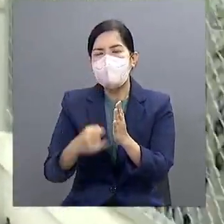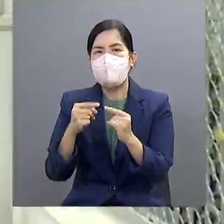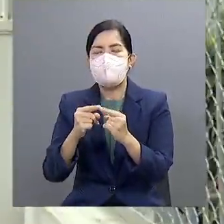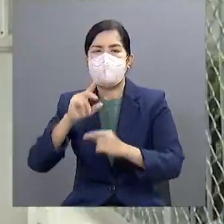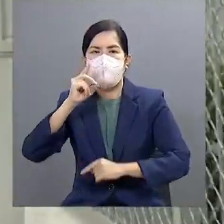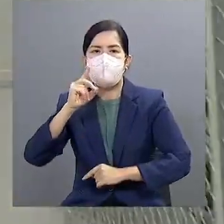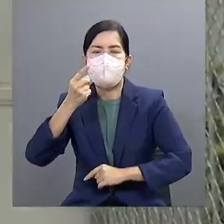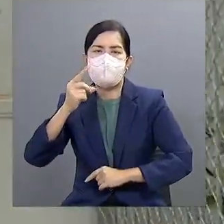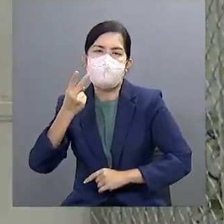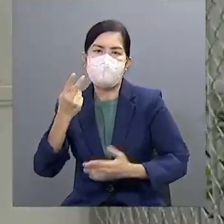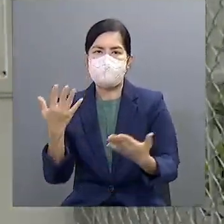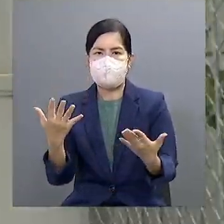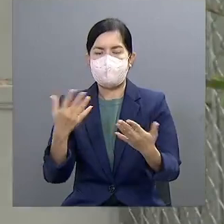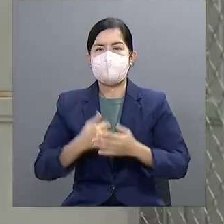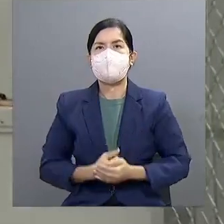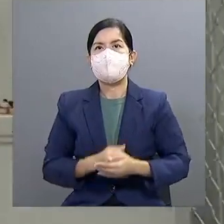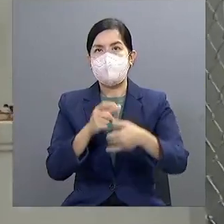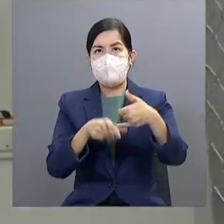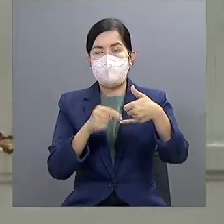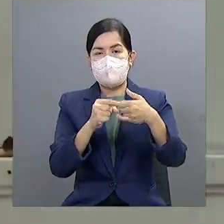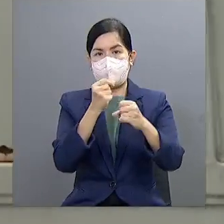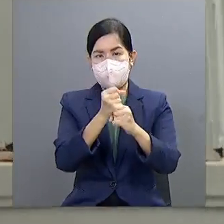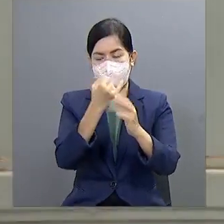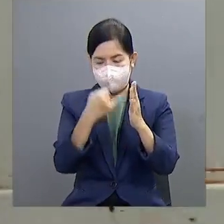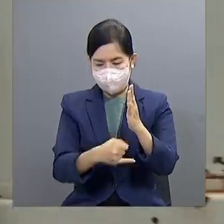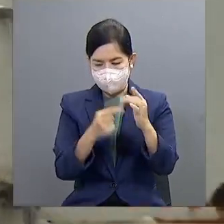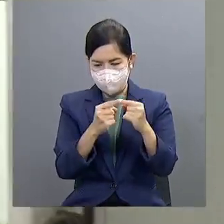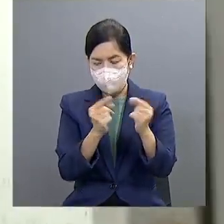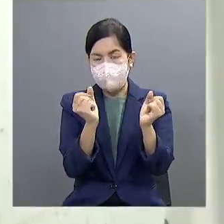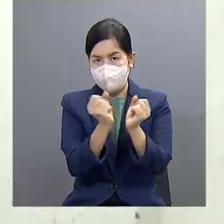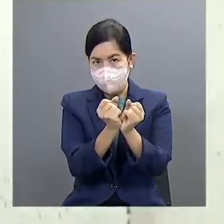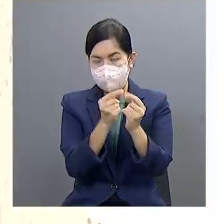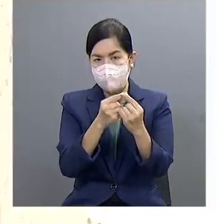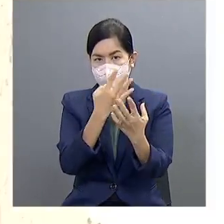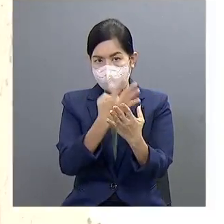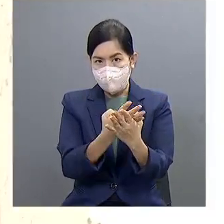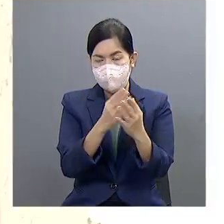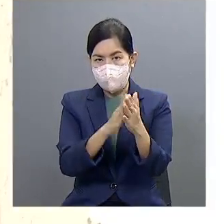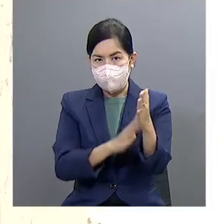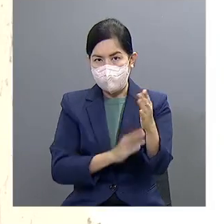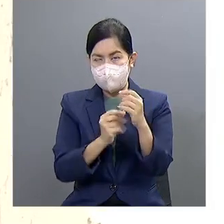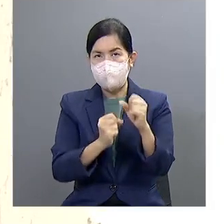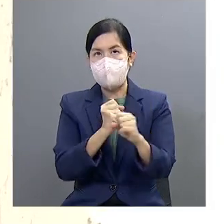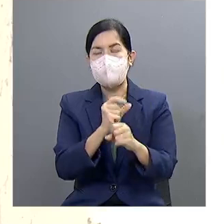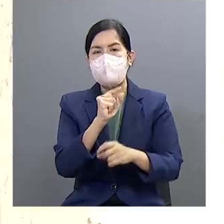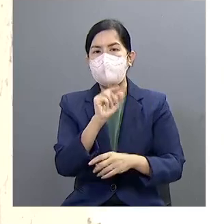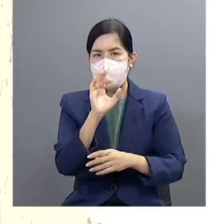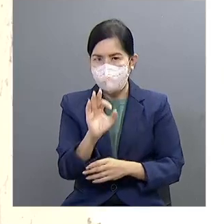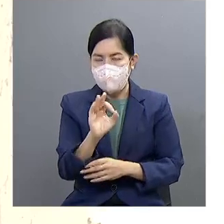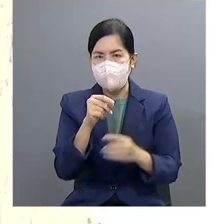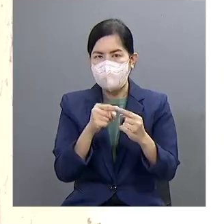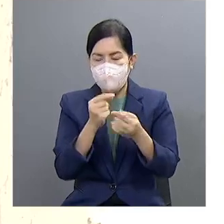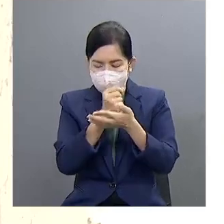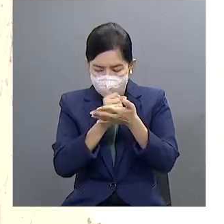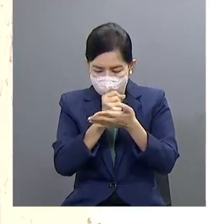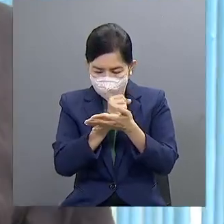ผู้ต้องขังคนนี้ต้องโทษคดียาเสพติดถูกตัดสินจำคุก29ปีเพิ่งเข้ามาอยู่ในสันทัศสถานบำบัดได้เพียง2ปี